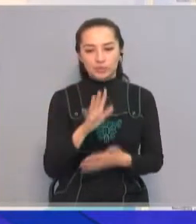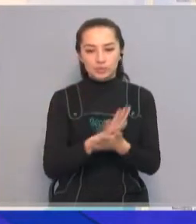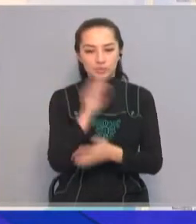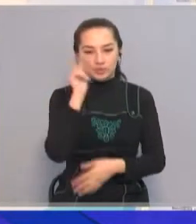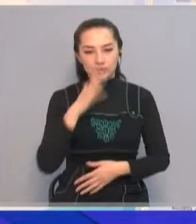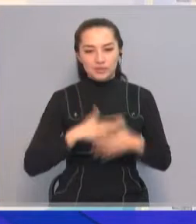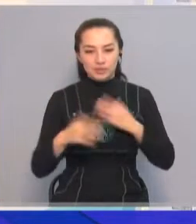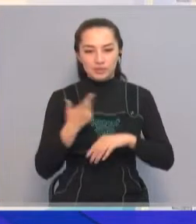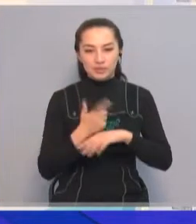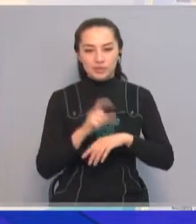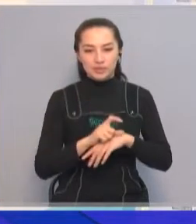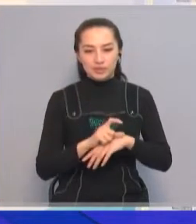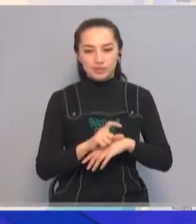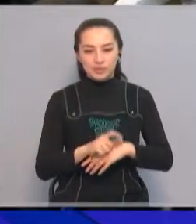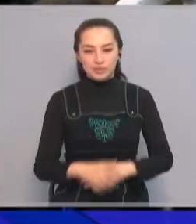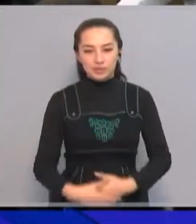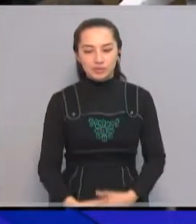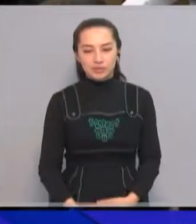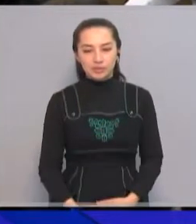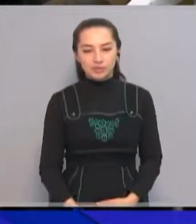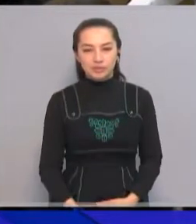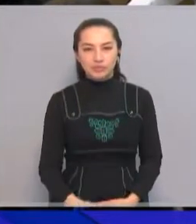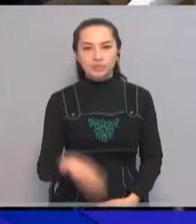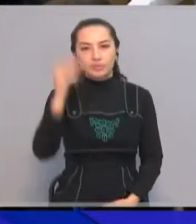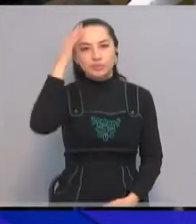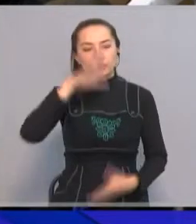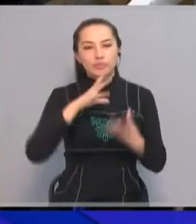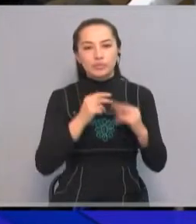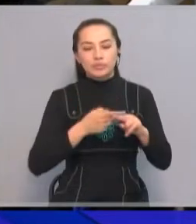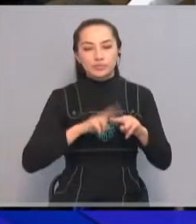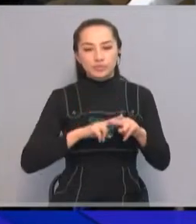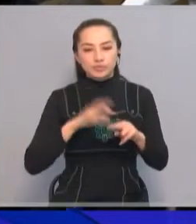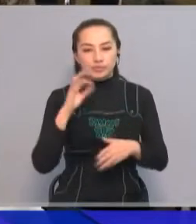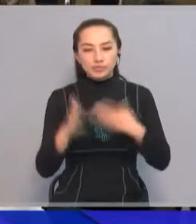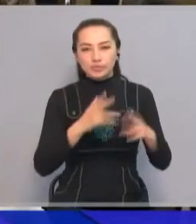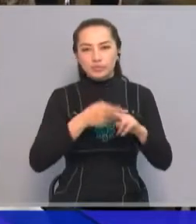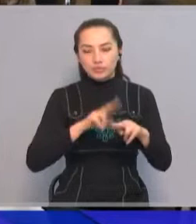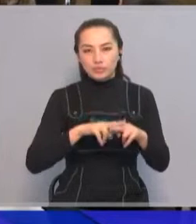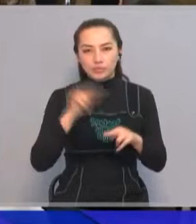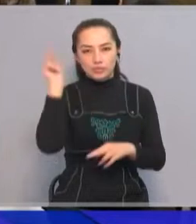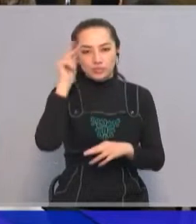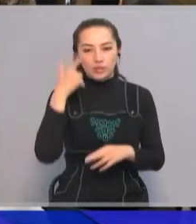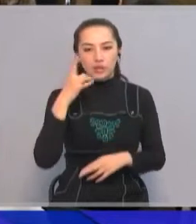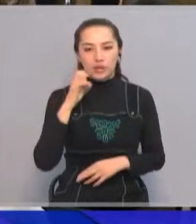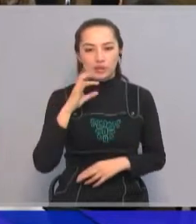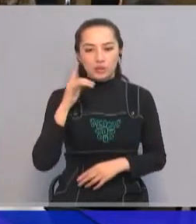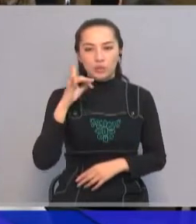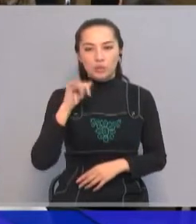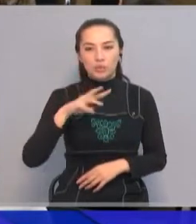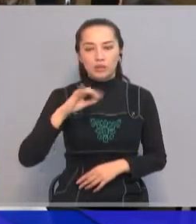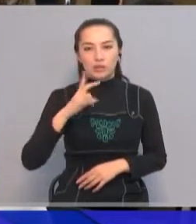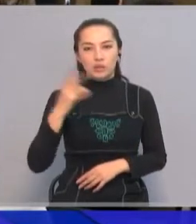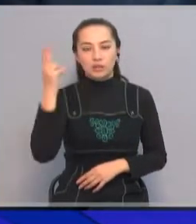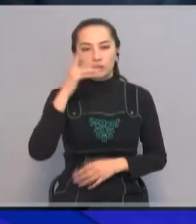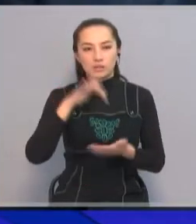қатты қуаныштымын, алғысымды білдіремін. Білім алушыларды ынталандыру мақсатында үлестірілген оқу гранттары Румыния елінің